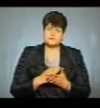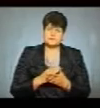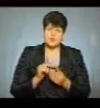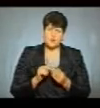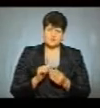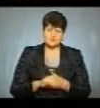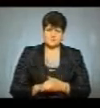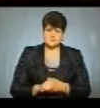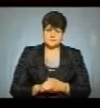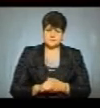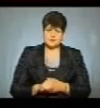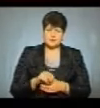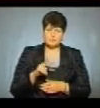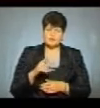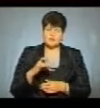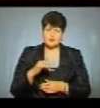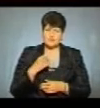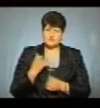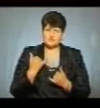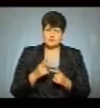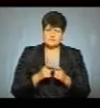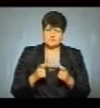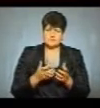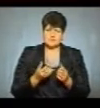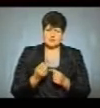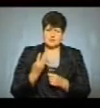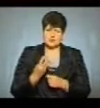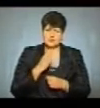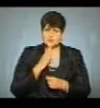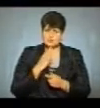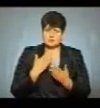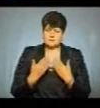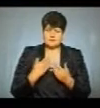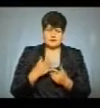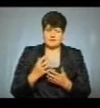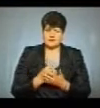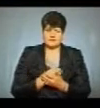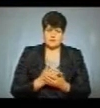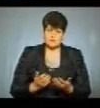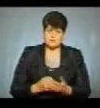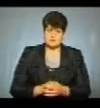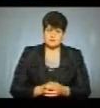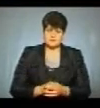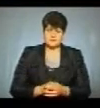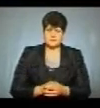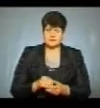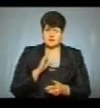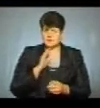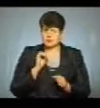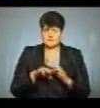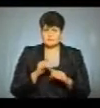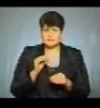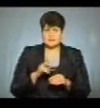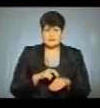оголочки. Любов Хрик каже, сьогодні флаєри взяли троє жінок. Поспілкуватися нам з ними не вдалося. Пацієнти можуть обрати лікаря, у